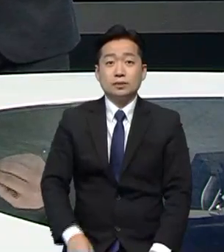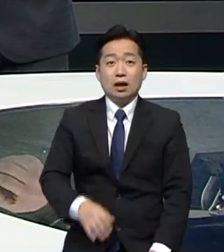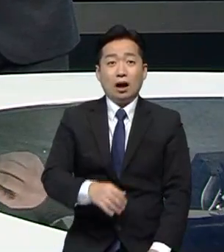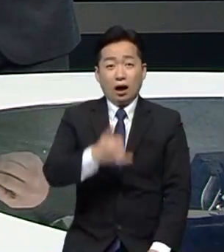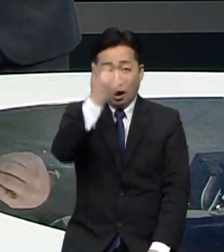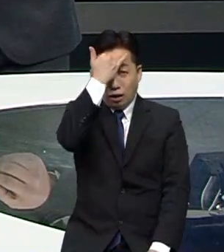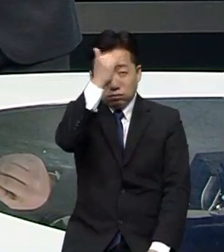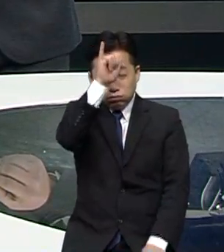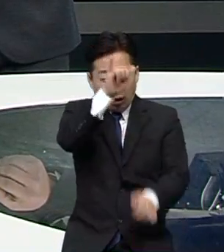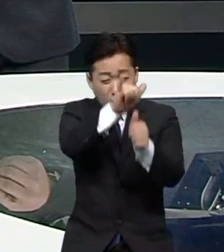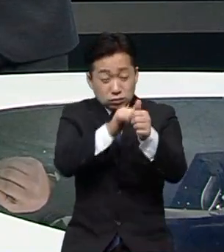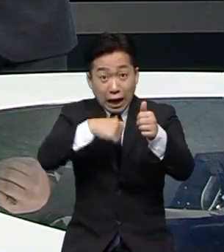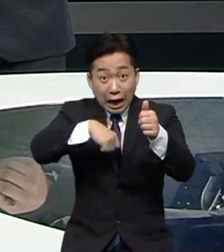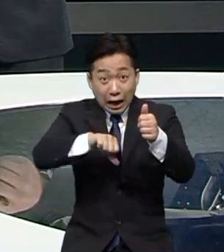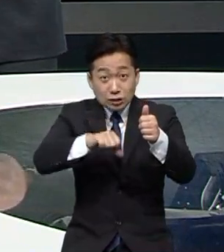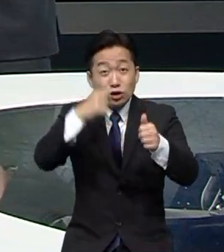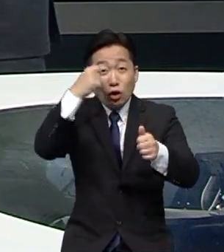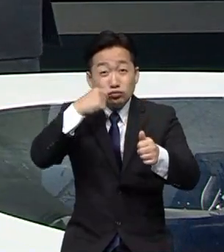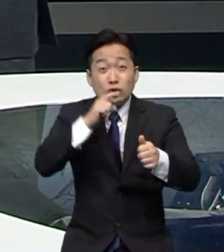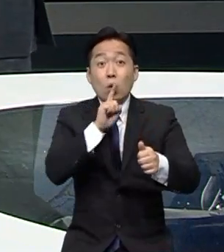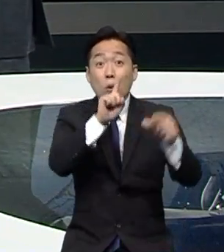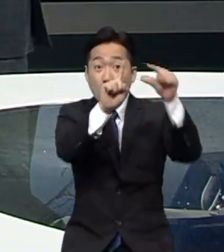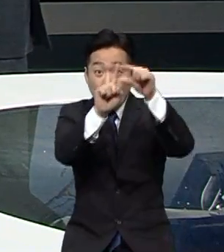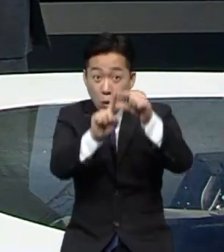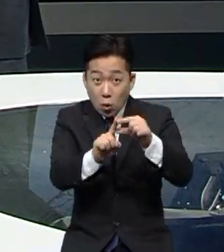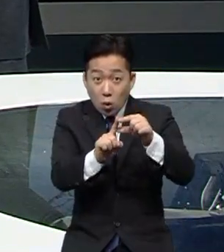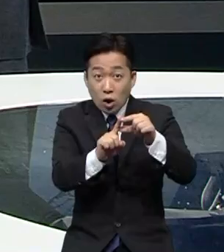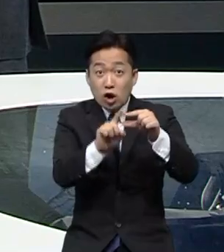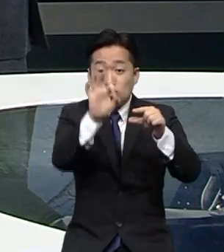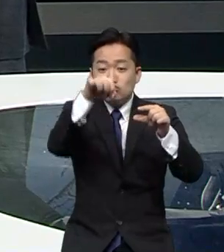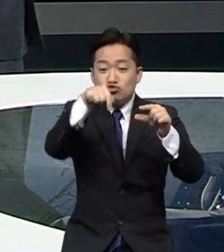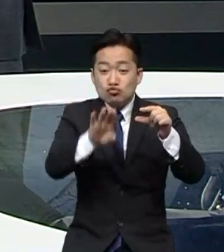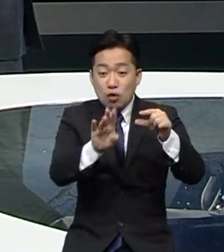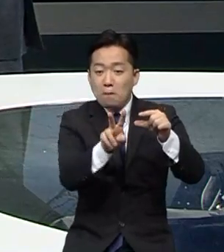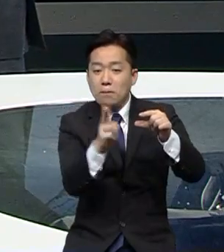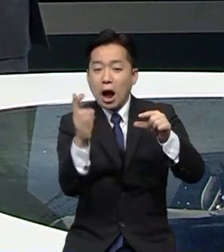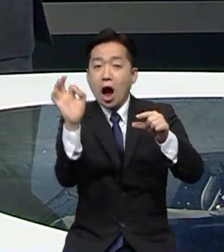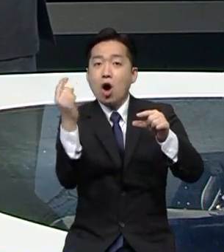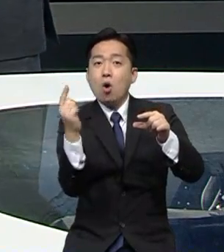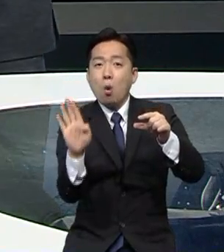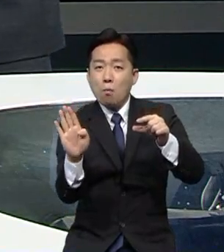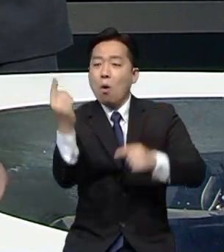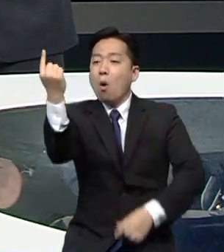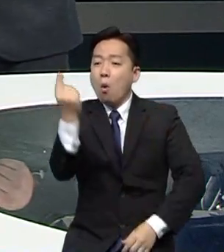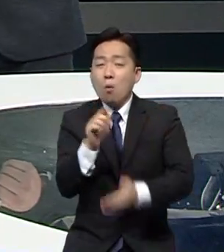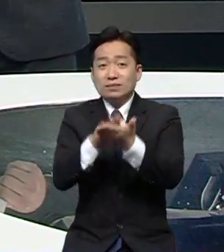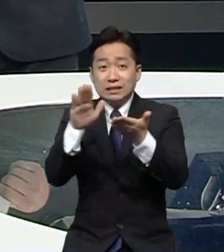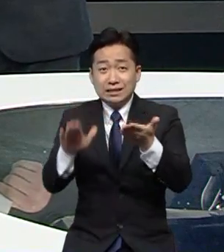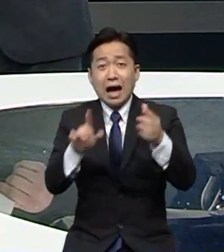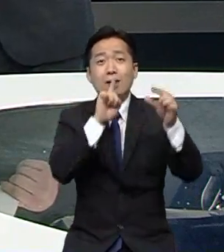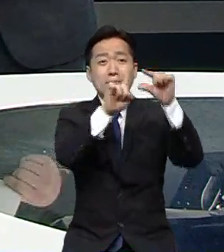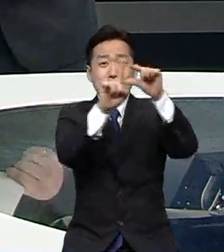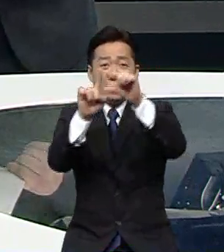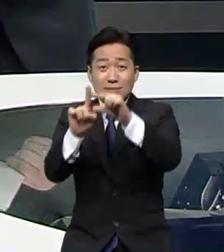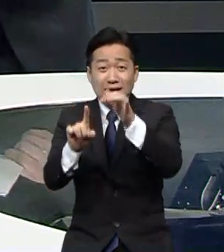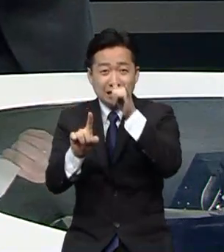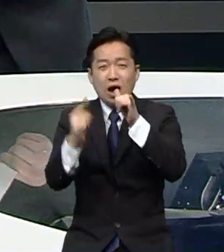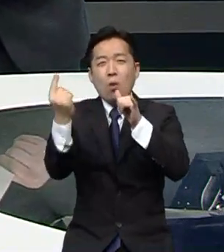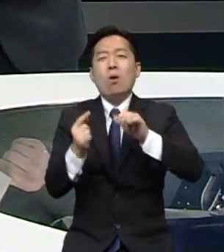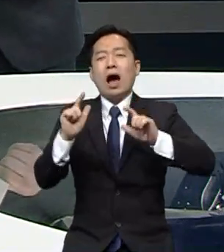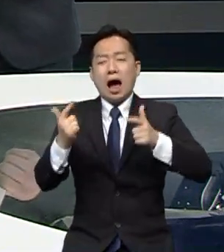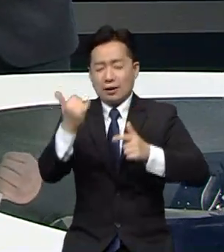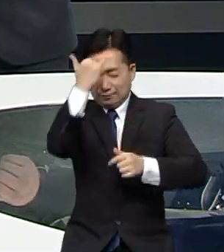불효자는 웁니다라는 노래에 빗대서 불효자는 옵니다라는 현수막이 마을 어귀에 걸려 있습니다. 안 오는 게